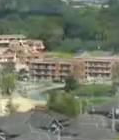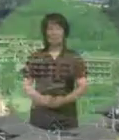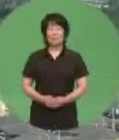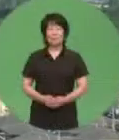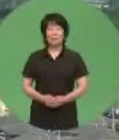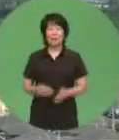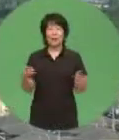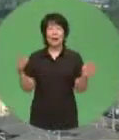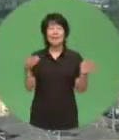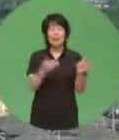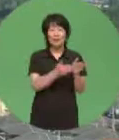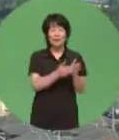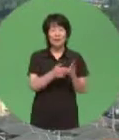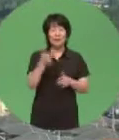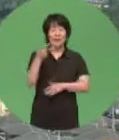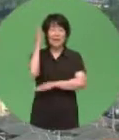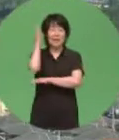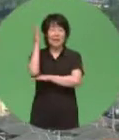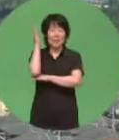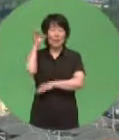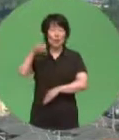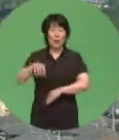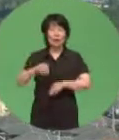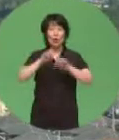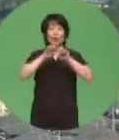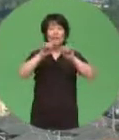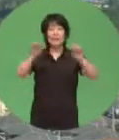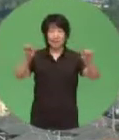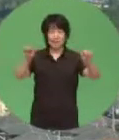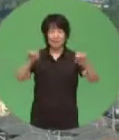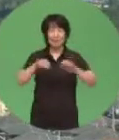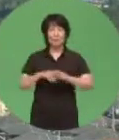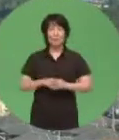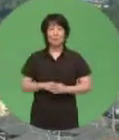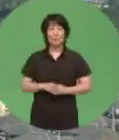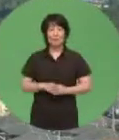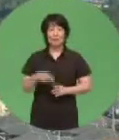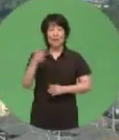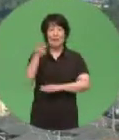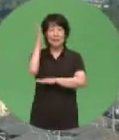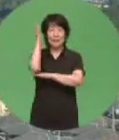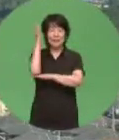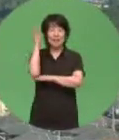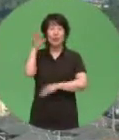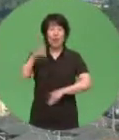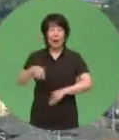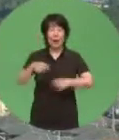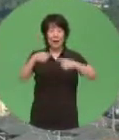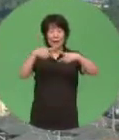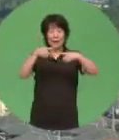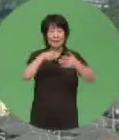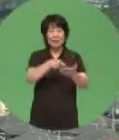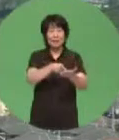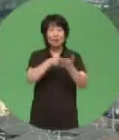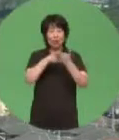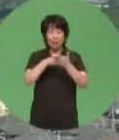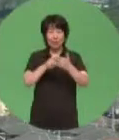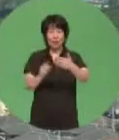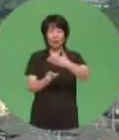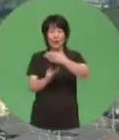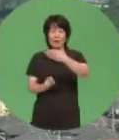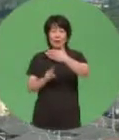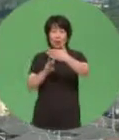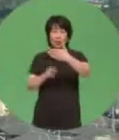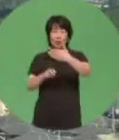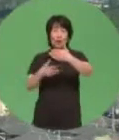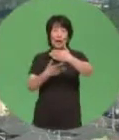最後に市役所からのお知らせです。市役所は節電のため9月28日まで昼